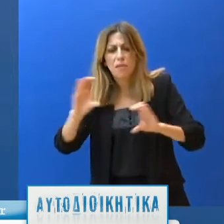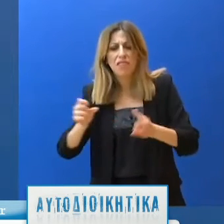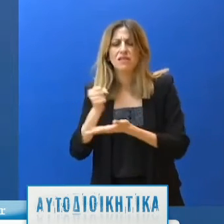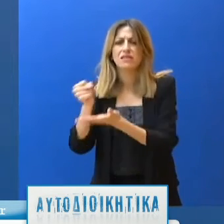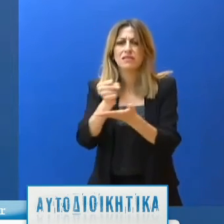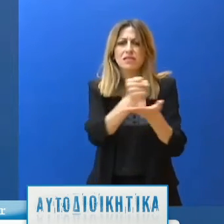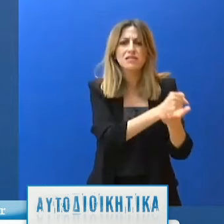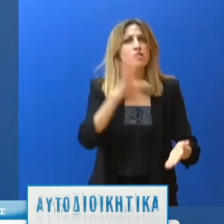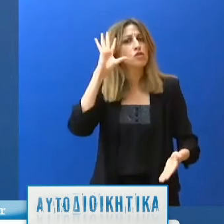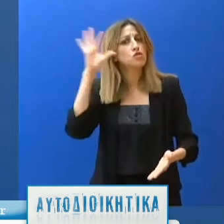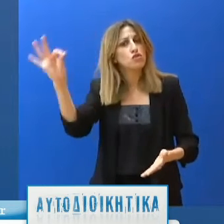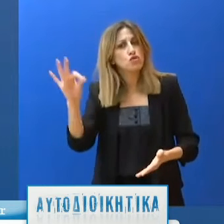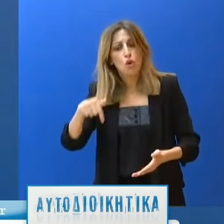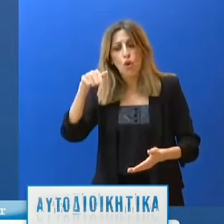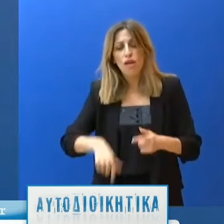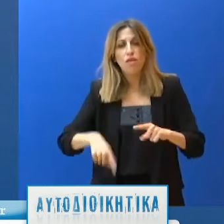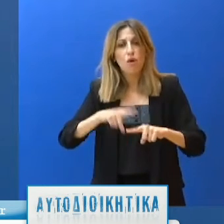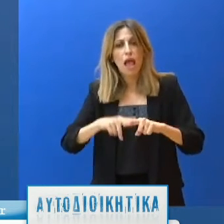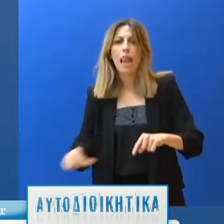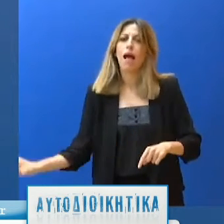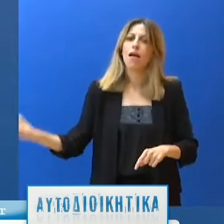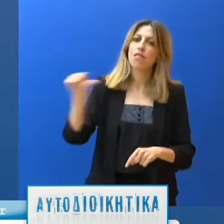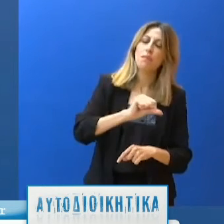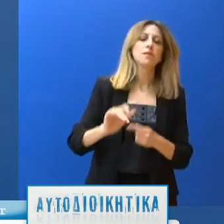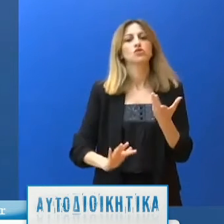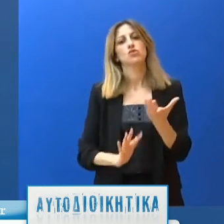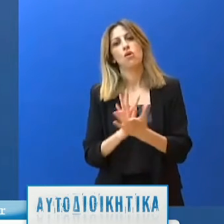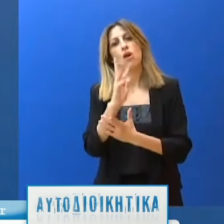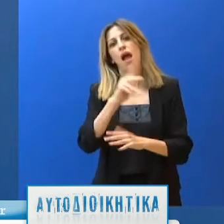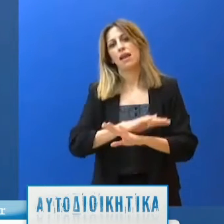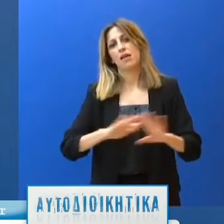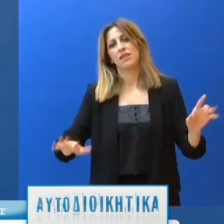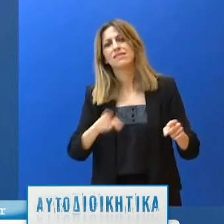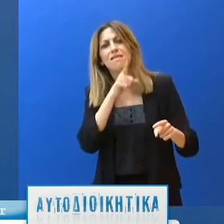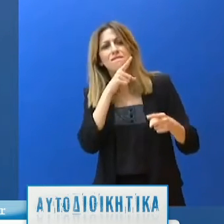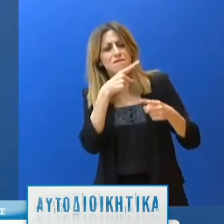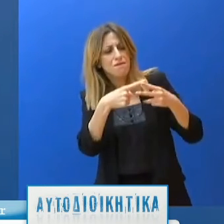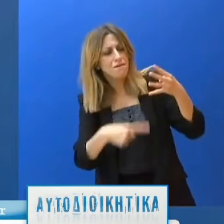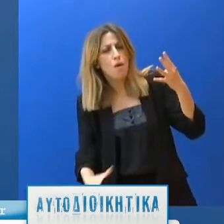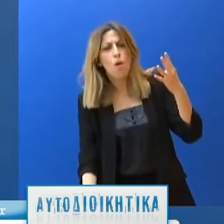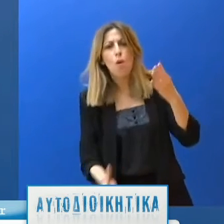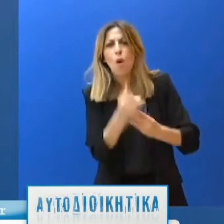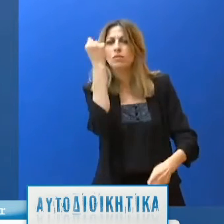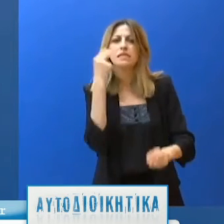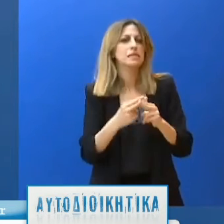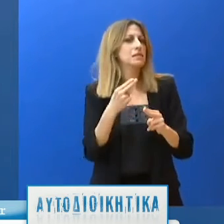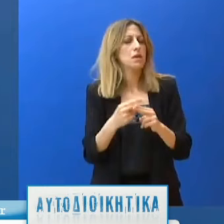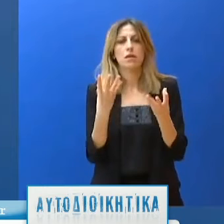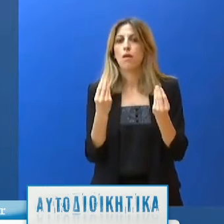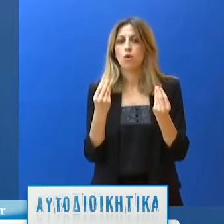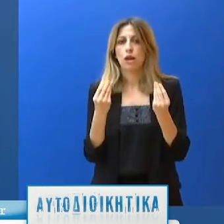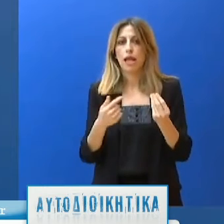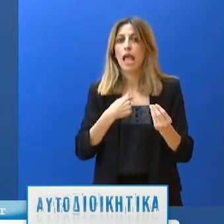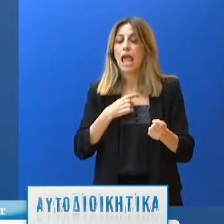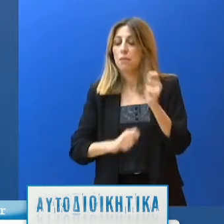βιώσιμη ανάπτυξη στον τόπο. Και ακριβώς επειδή είναι τόσο σημαντικά αυτά τα εργαλεία, δημιουργούμε παρατηρητήριο ρευστότητας που